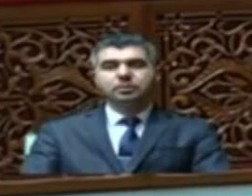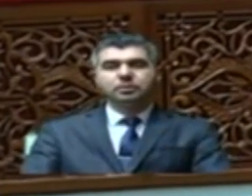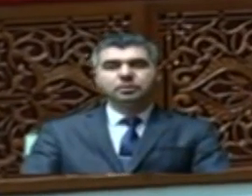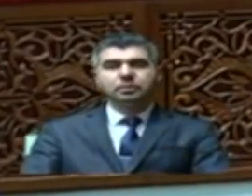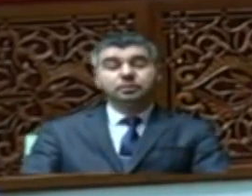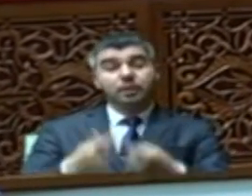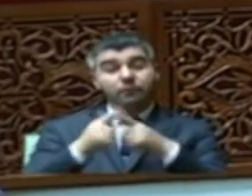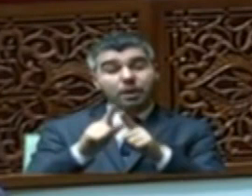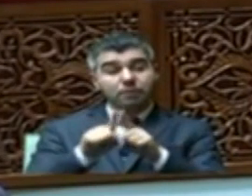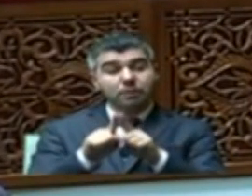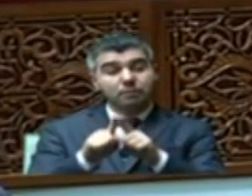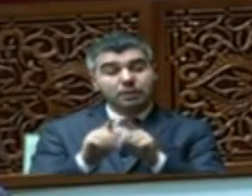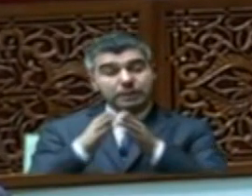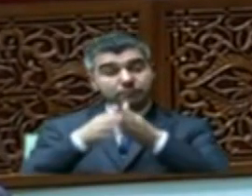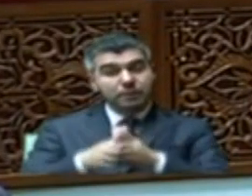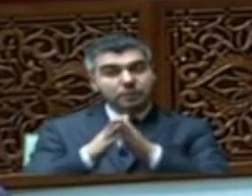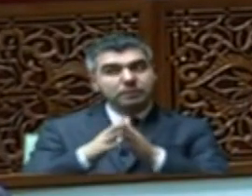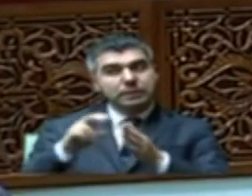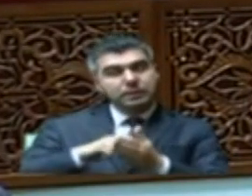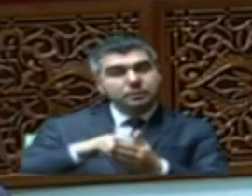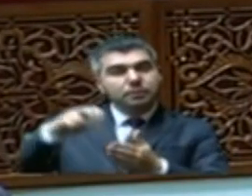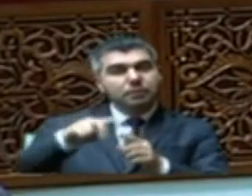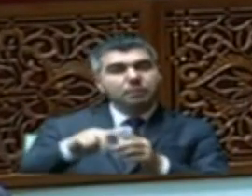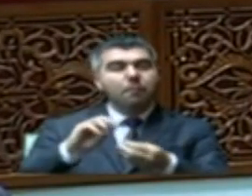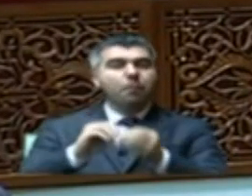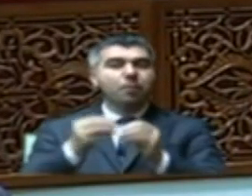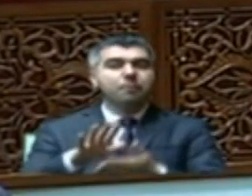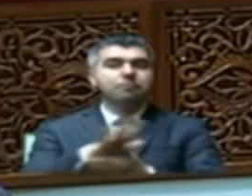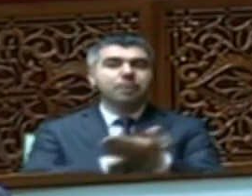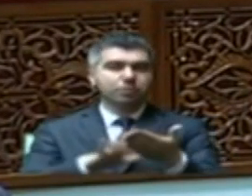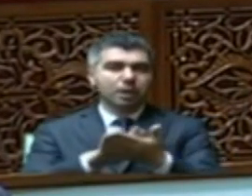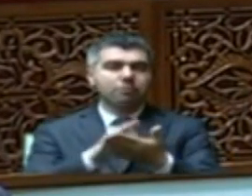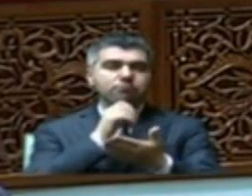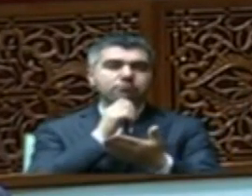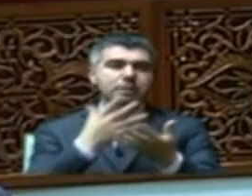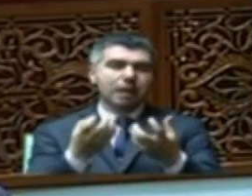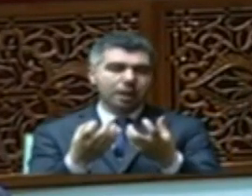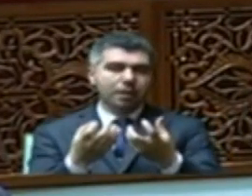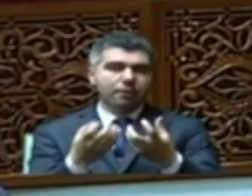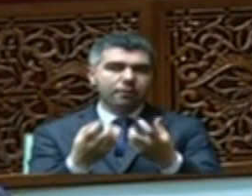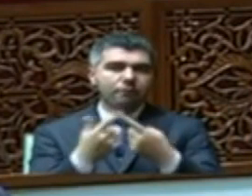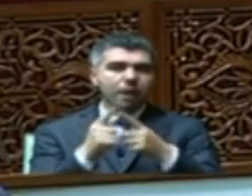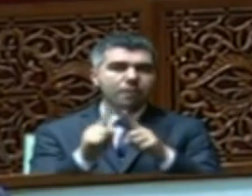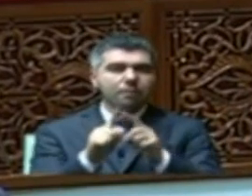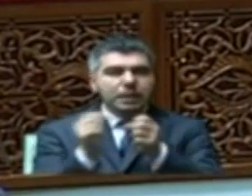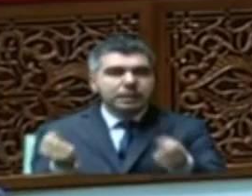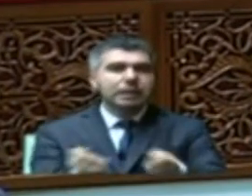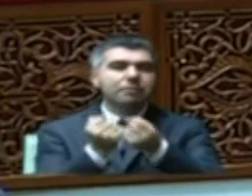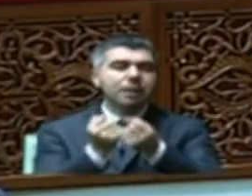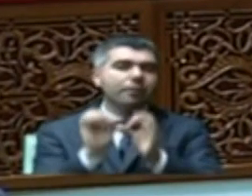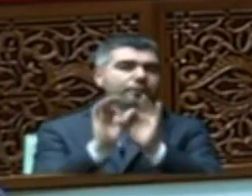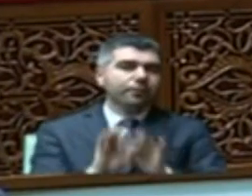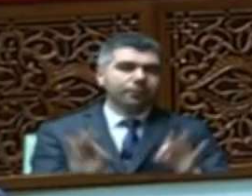ديال النقل الدولي يعرف يعرف مشاكل وكيتخبط في العديد من الاختلالات اللي كيعوق التنمية ديالته. إذن هنا